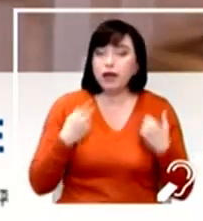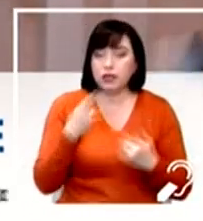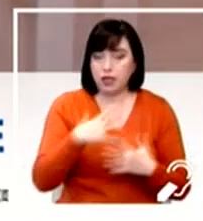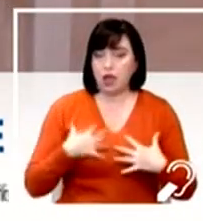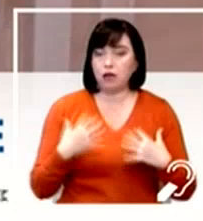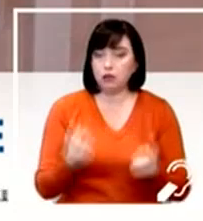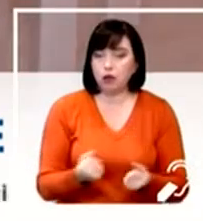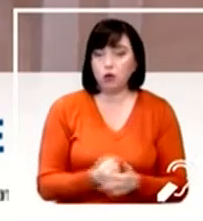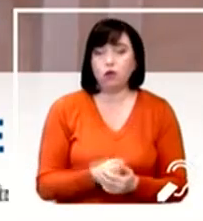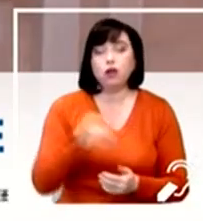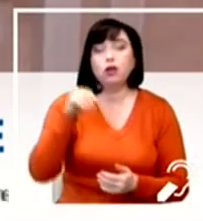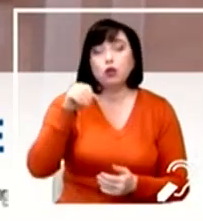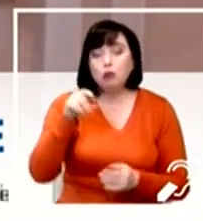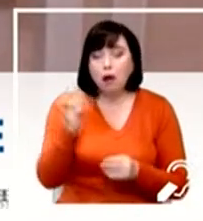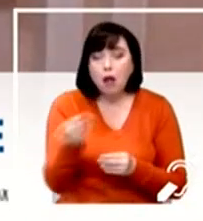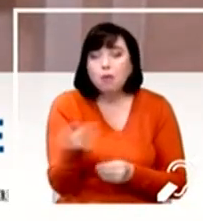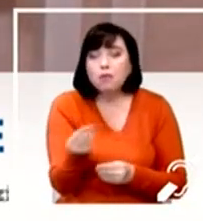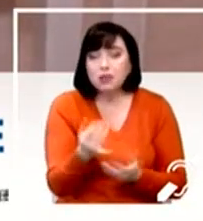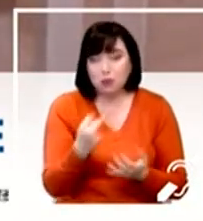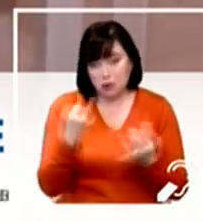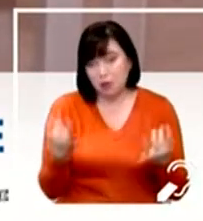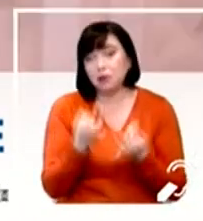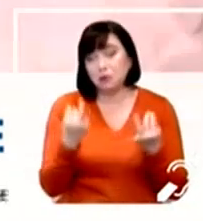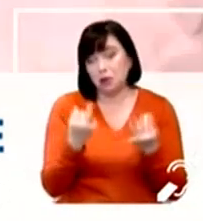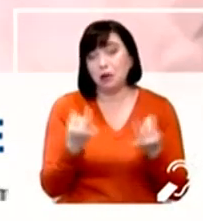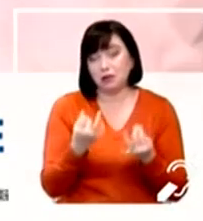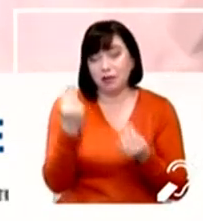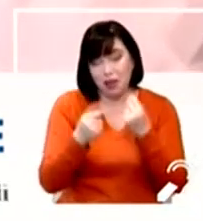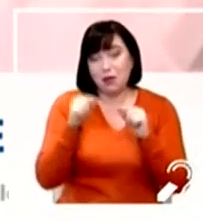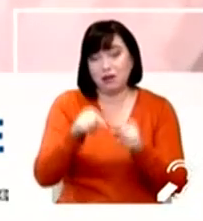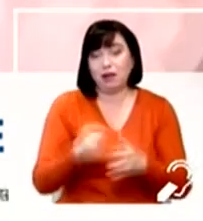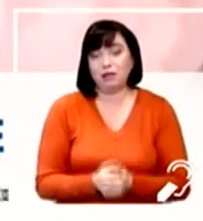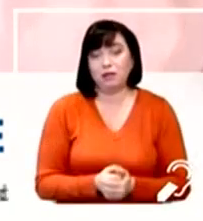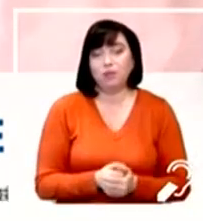pentru sănătate, sare este ca nisipul și este interesant, foarte tare întrâns.